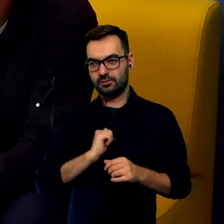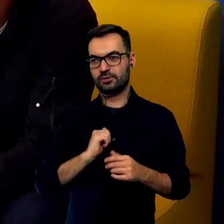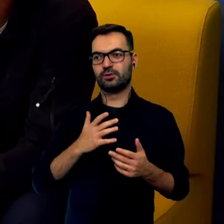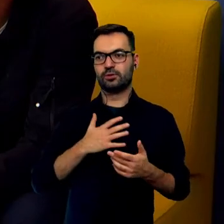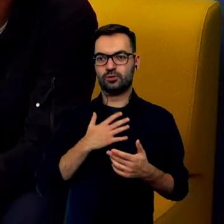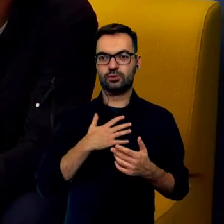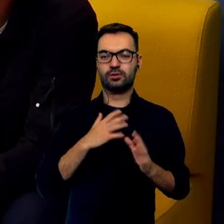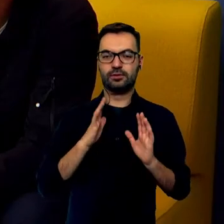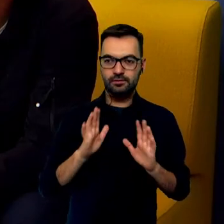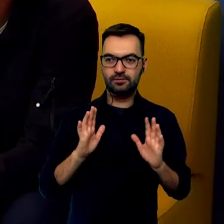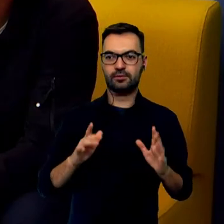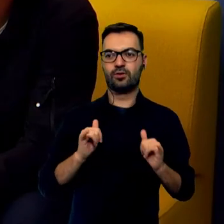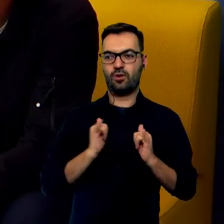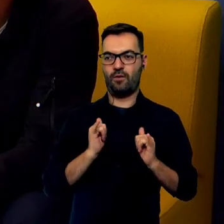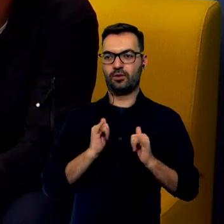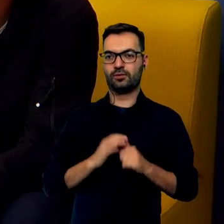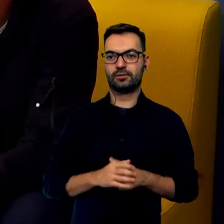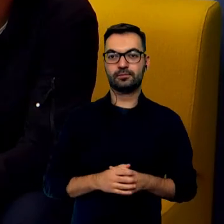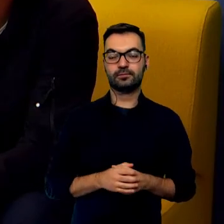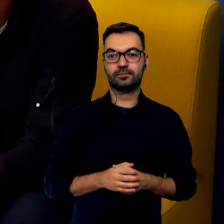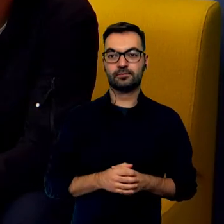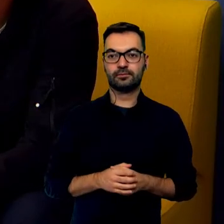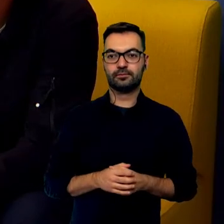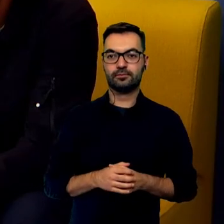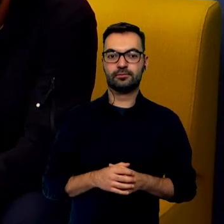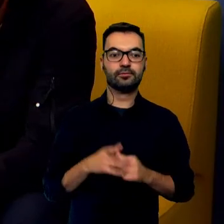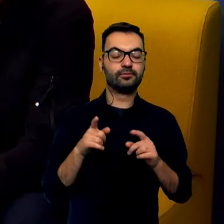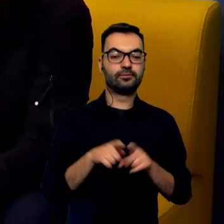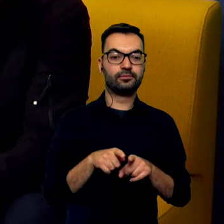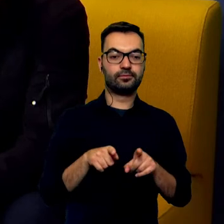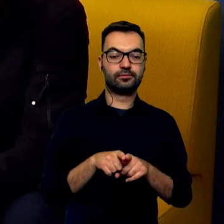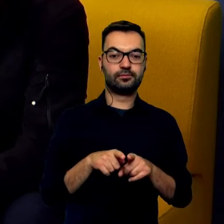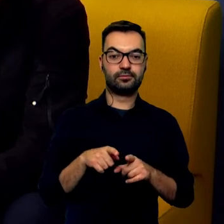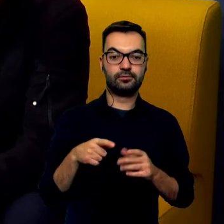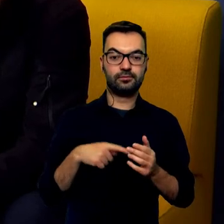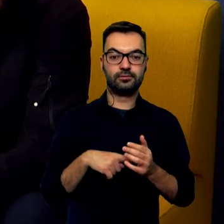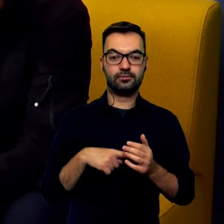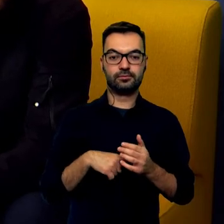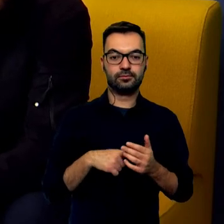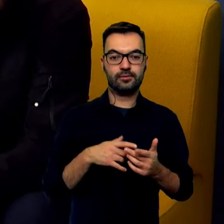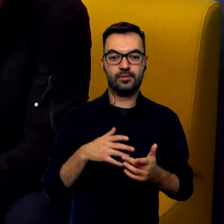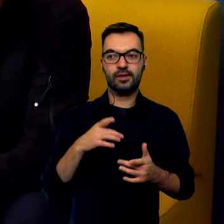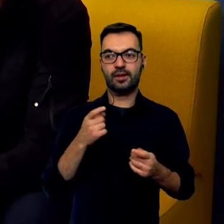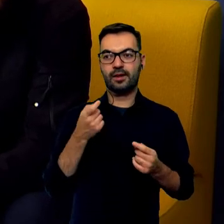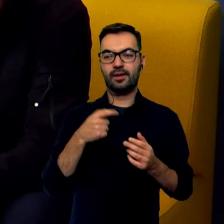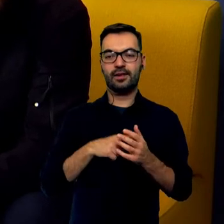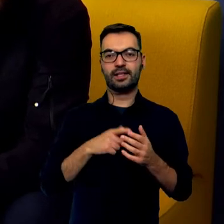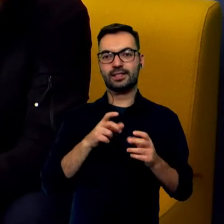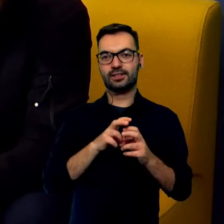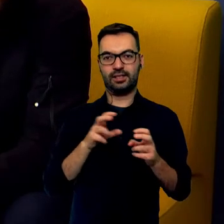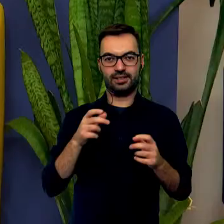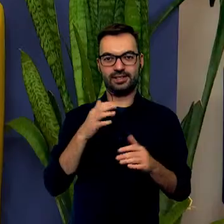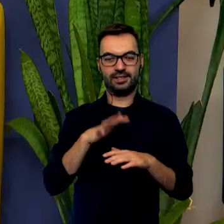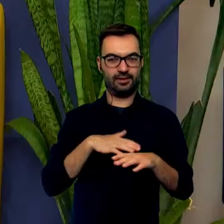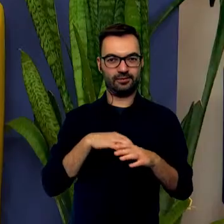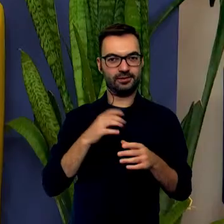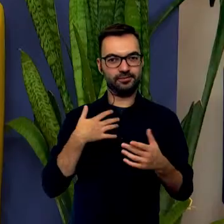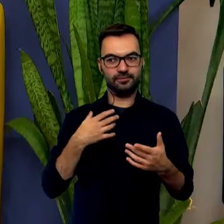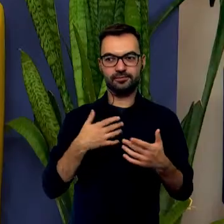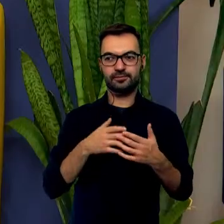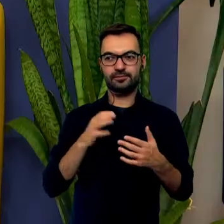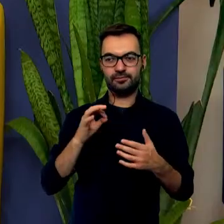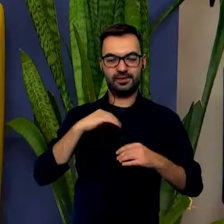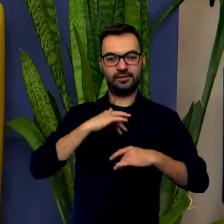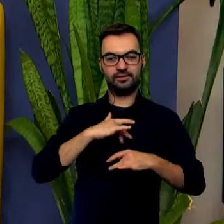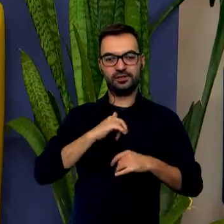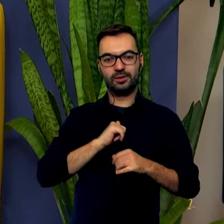się czuć względnie komfortowo, tak? Mm-hmm. No to jest też kwestia dojścia do takiego momentu w zawodzie i